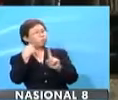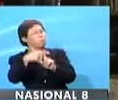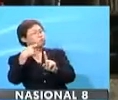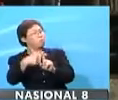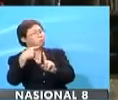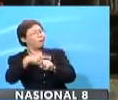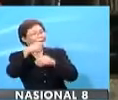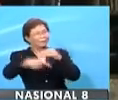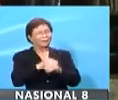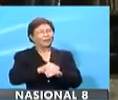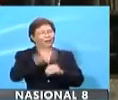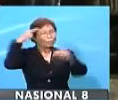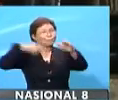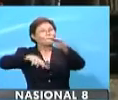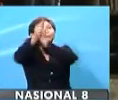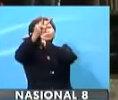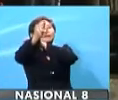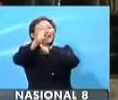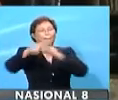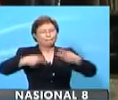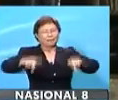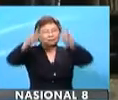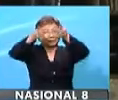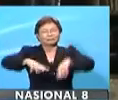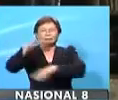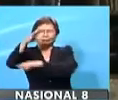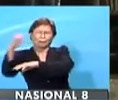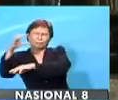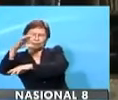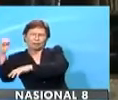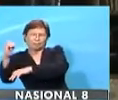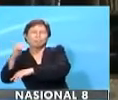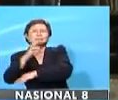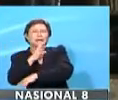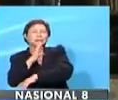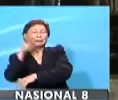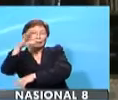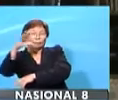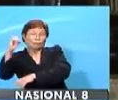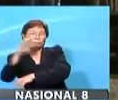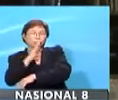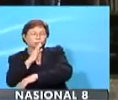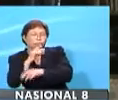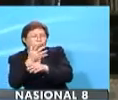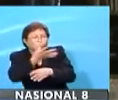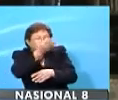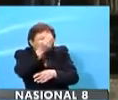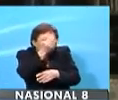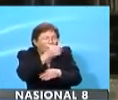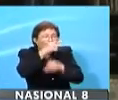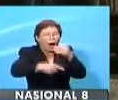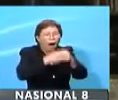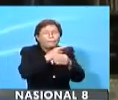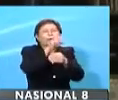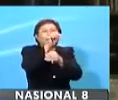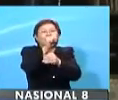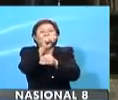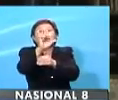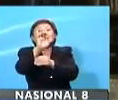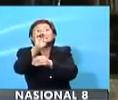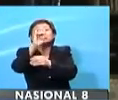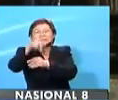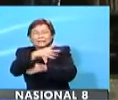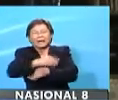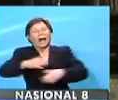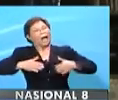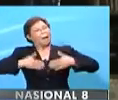terhadap prospek pasaran ASEAN. Syarikat-syarikat perniagaan katanya mengikut rapat perkembangan AEC dan gembira dengan tahap